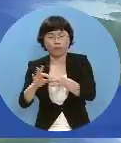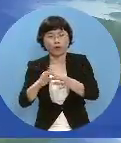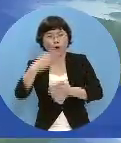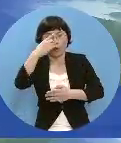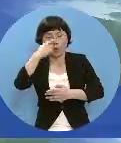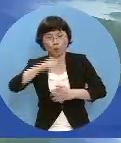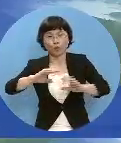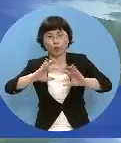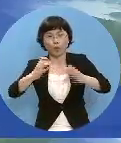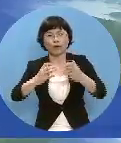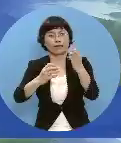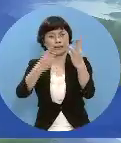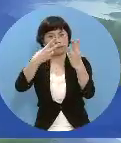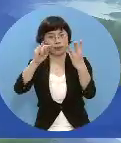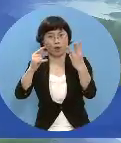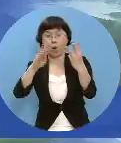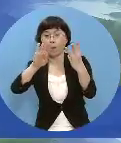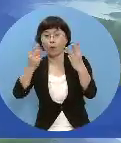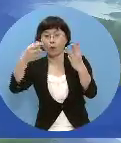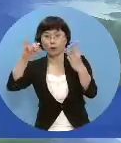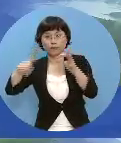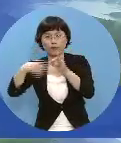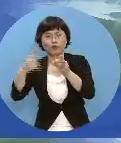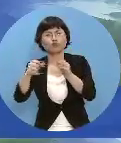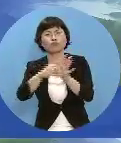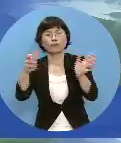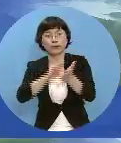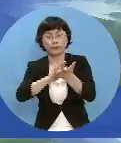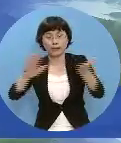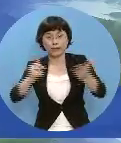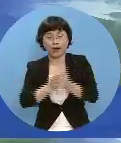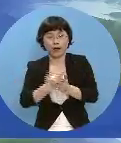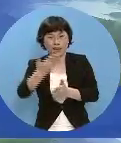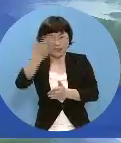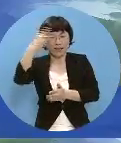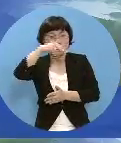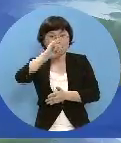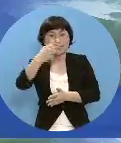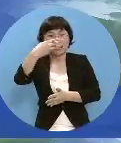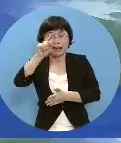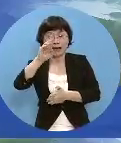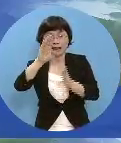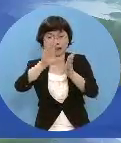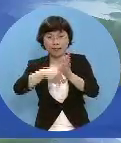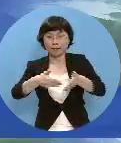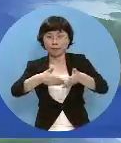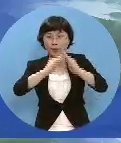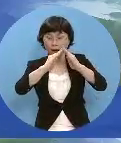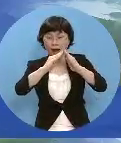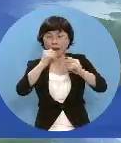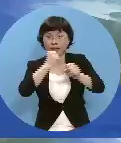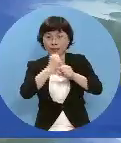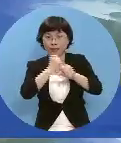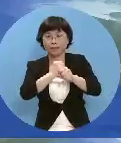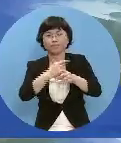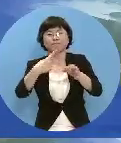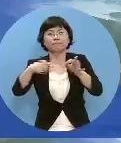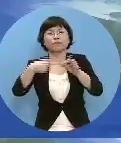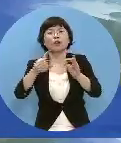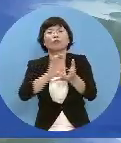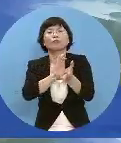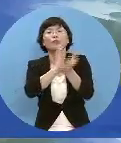있습니다. 신라 때 창건돼 선종불교 문화에 꽃을 피운 문화재의 보고 장흥 보림사로